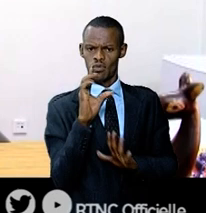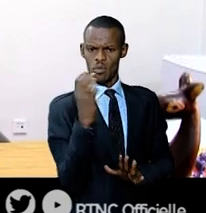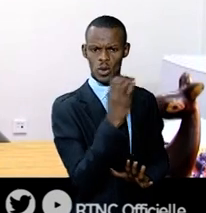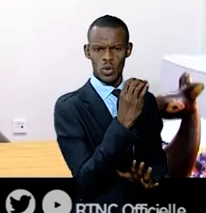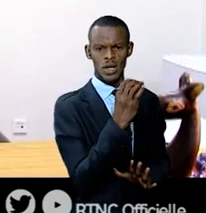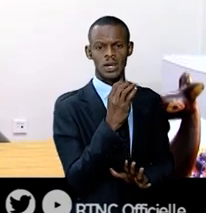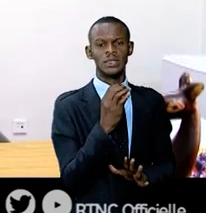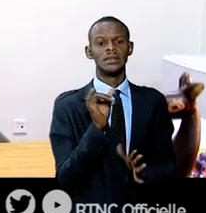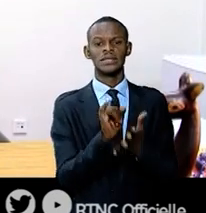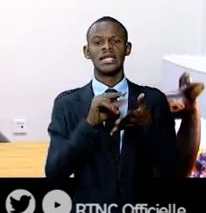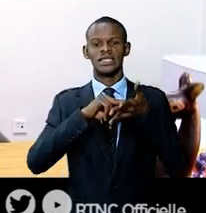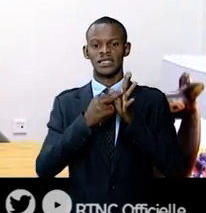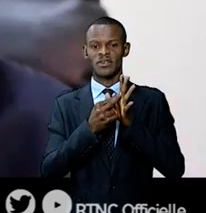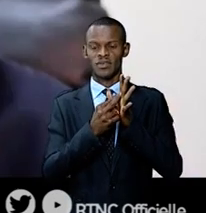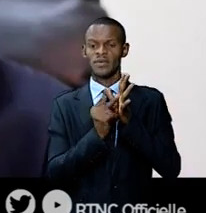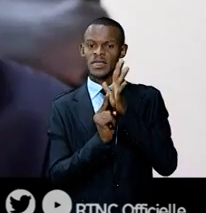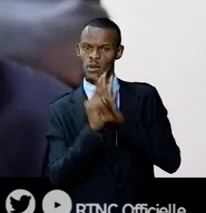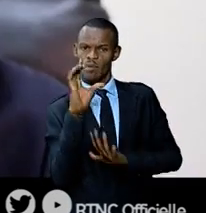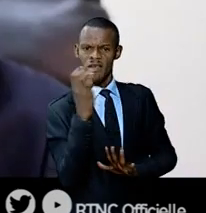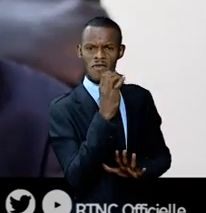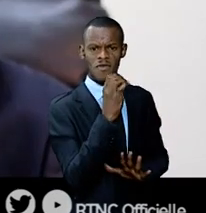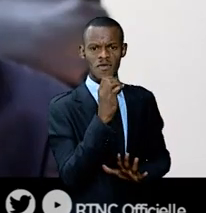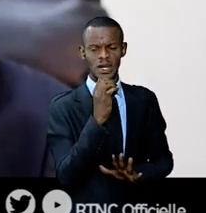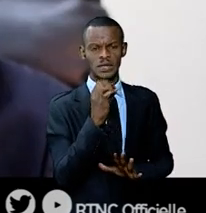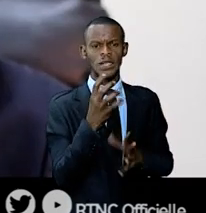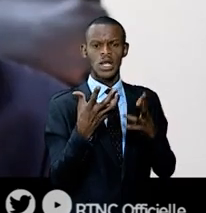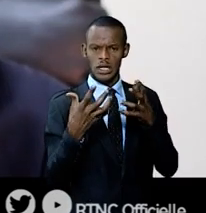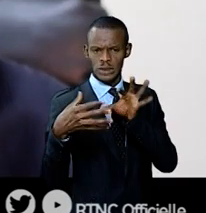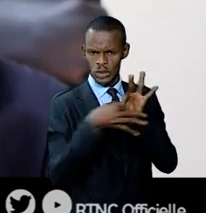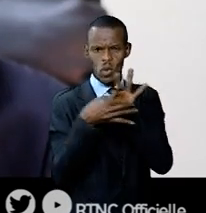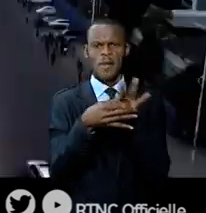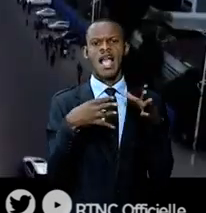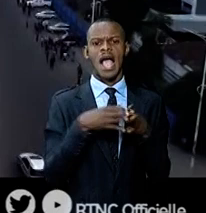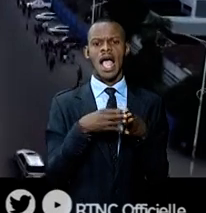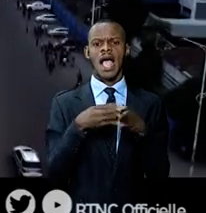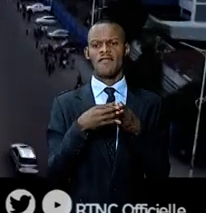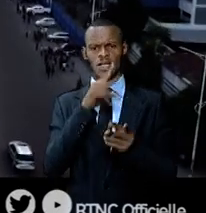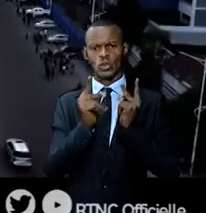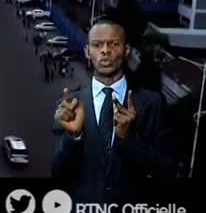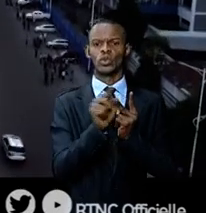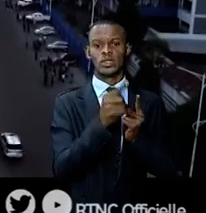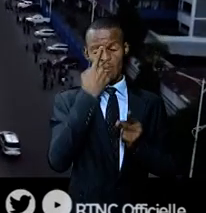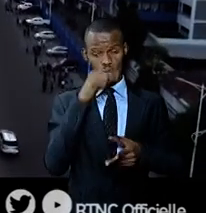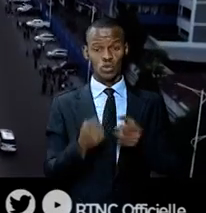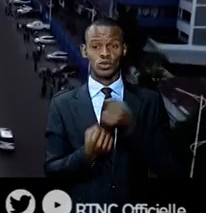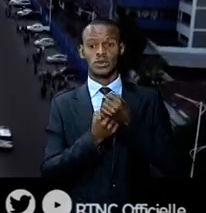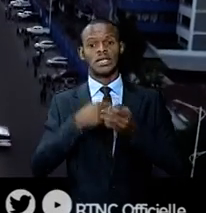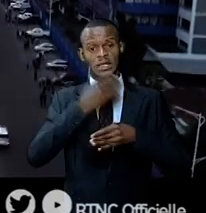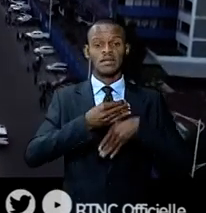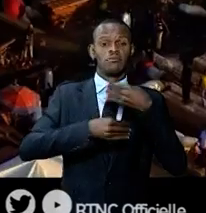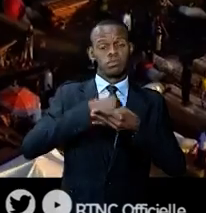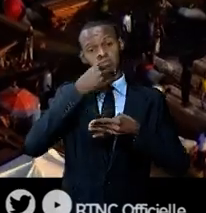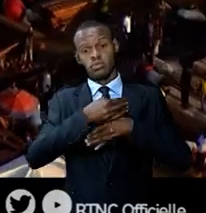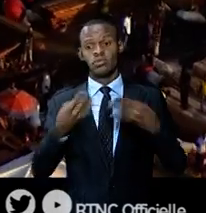les politiques public à travers le monde et ses interactions avec le mouvement de population, le développement des infrastructures, les activités des